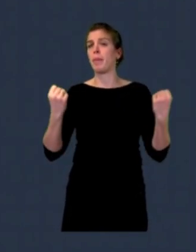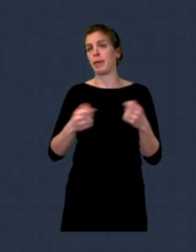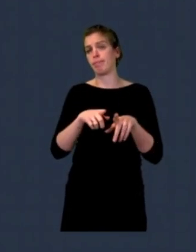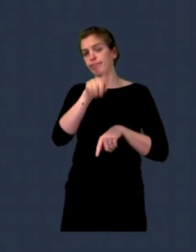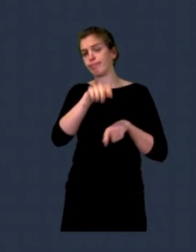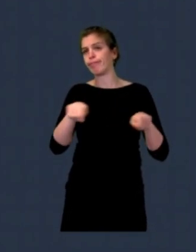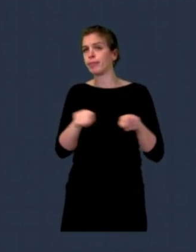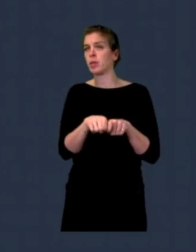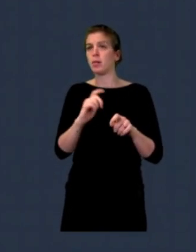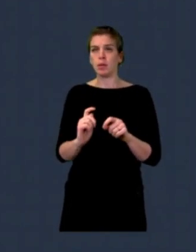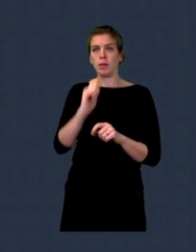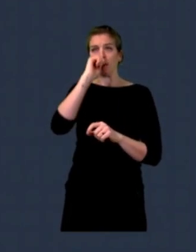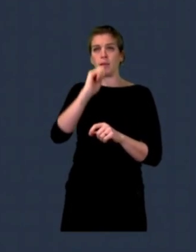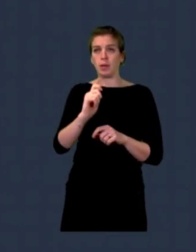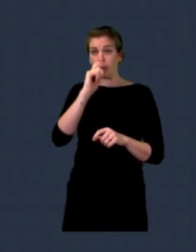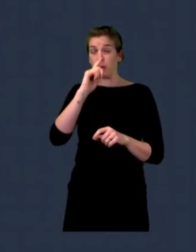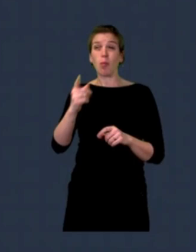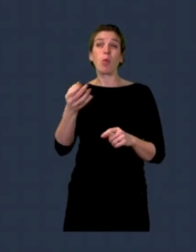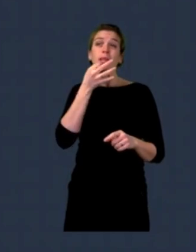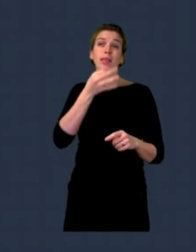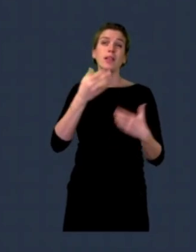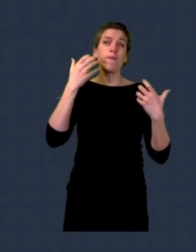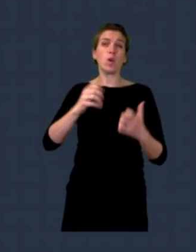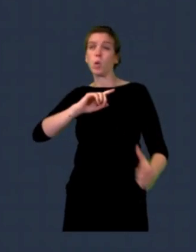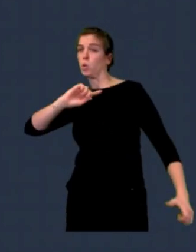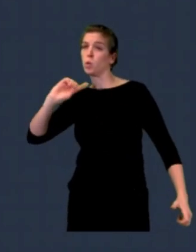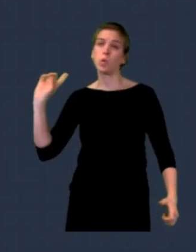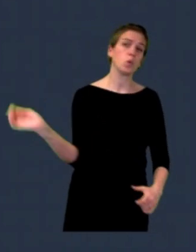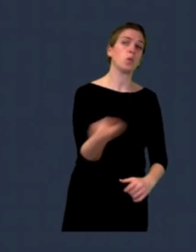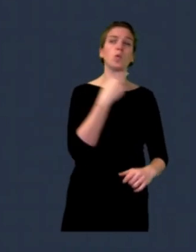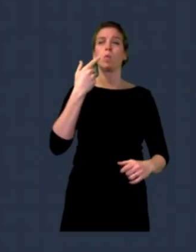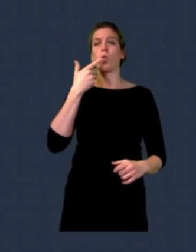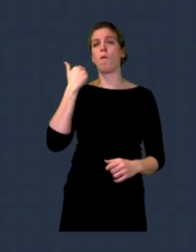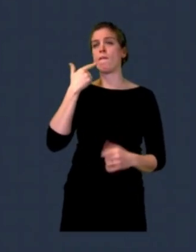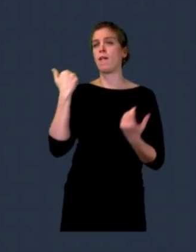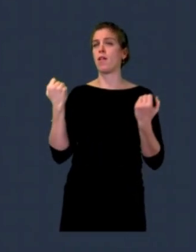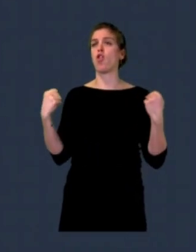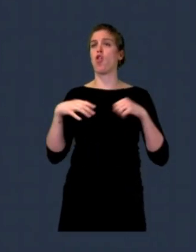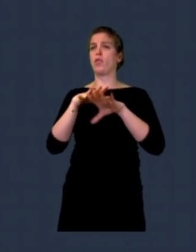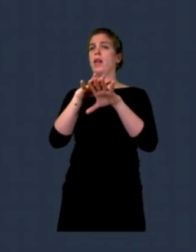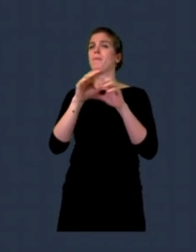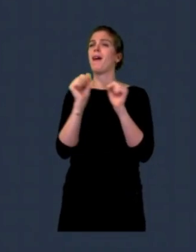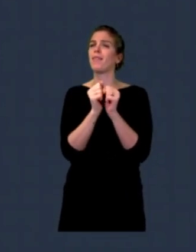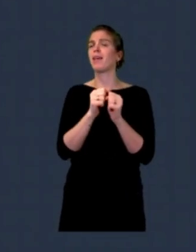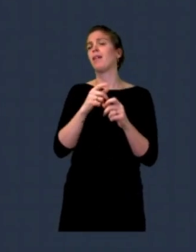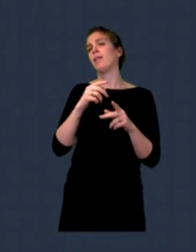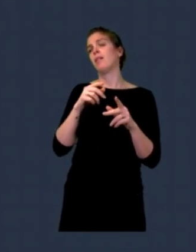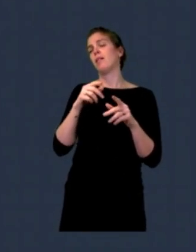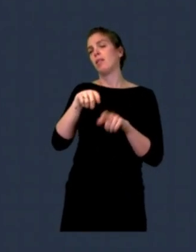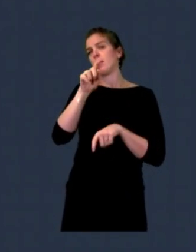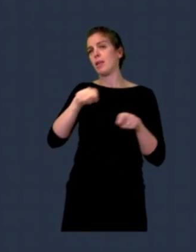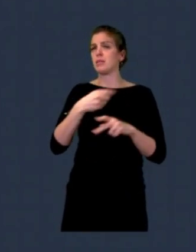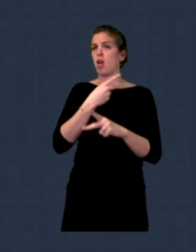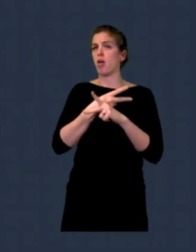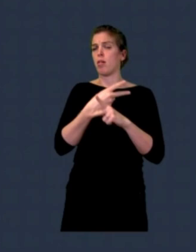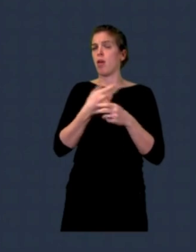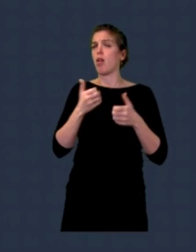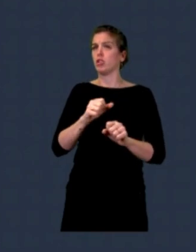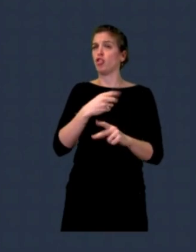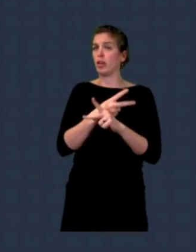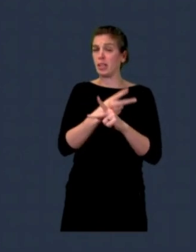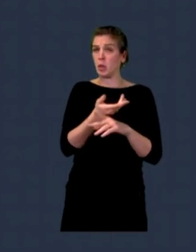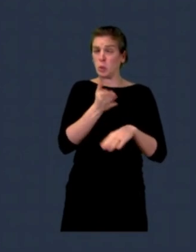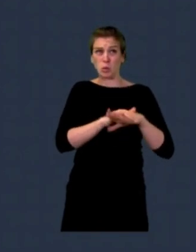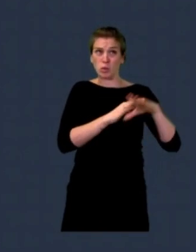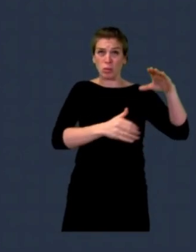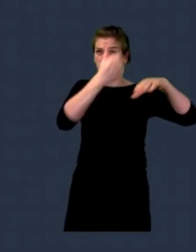vous aviez annoncé vouloir tester l'ensemble de la population Auvergne-Rhône-Alpes avec des tests antigéniques en grande majorité, alors même que la Haute Autorité